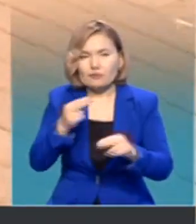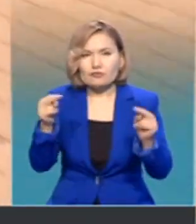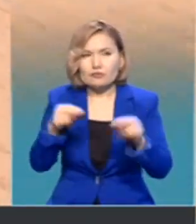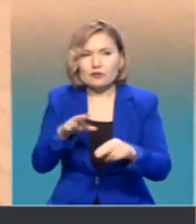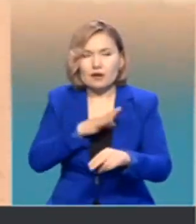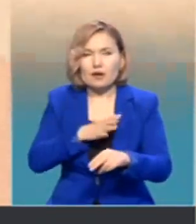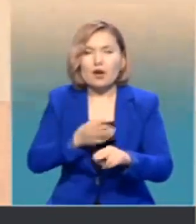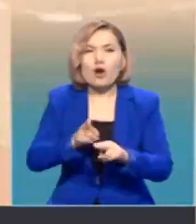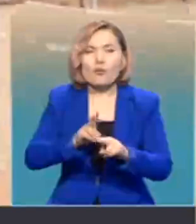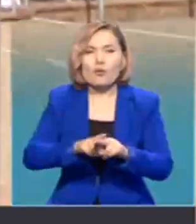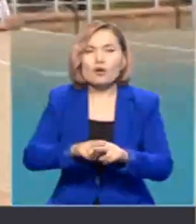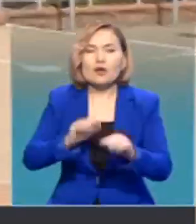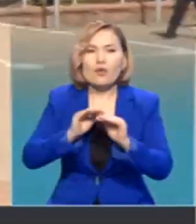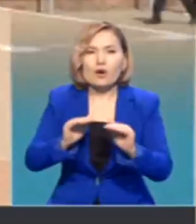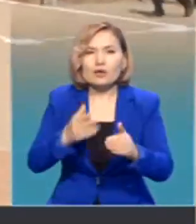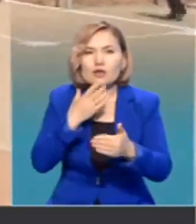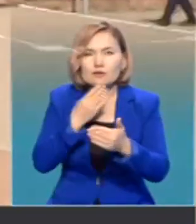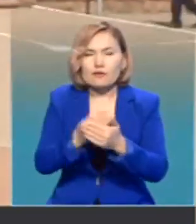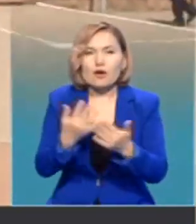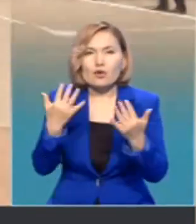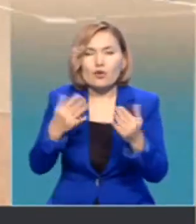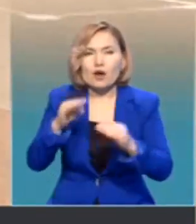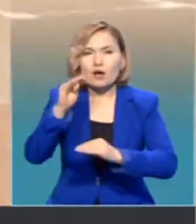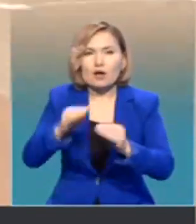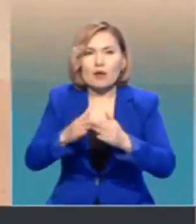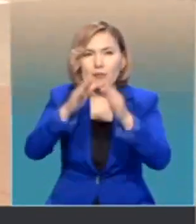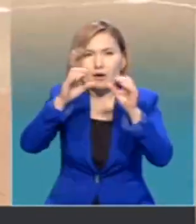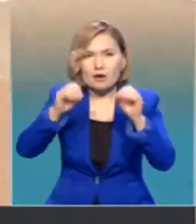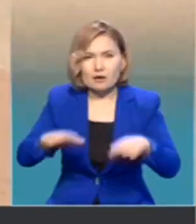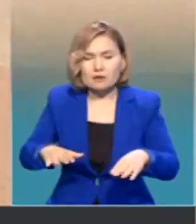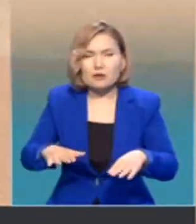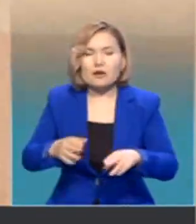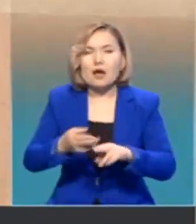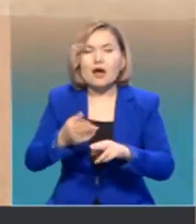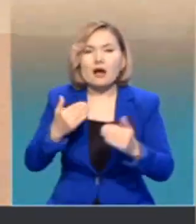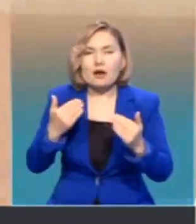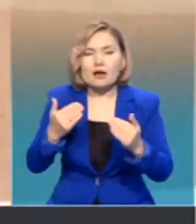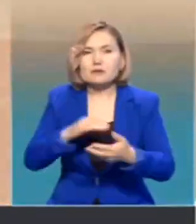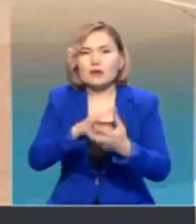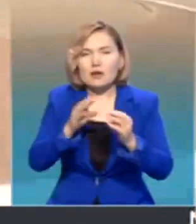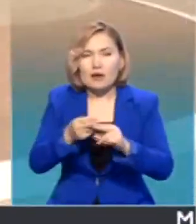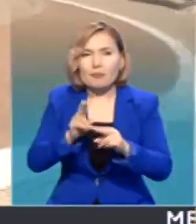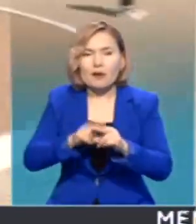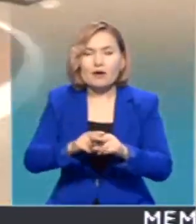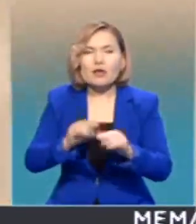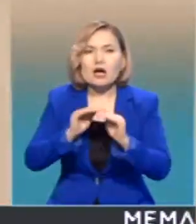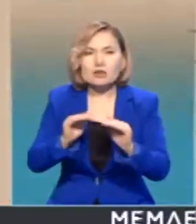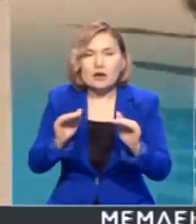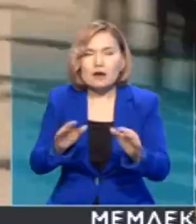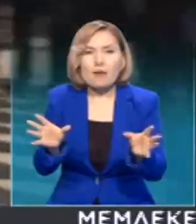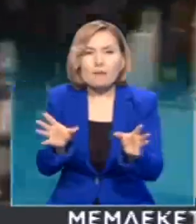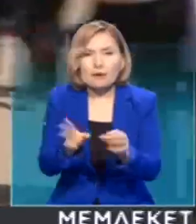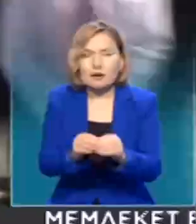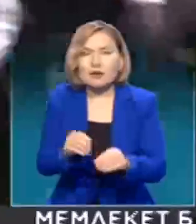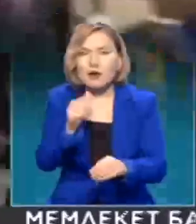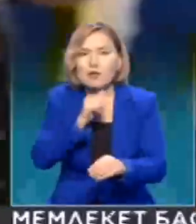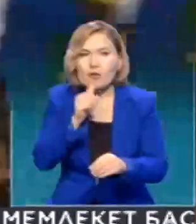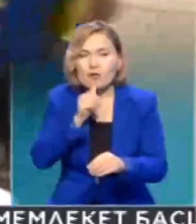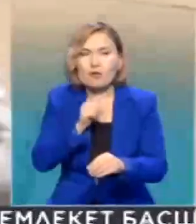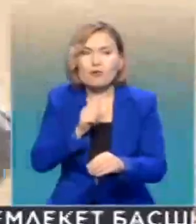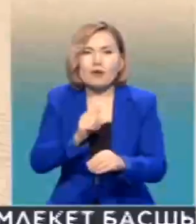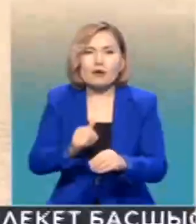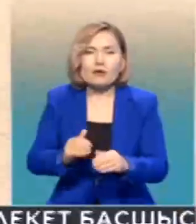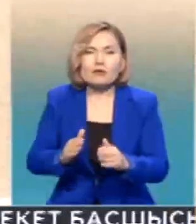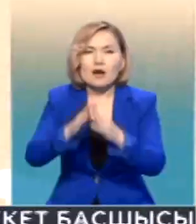Бұл оқушылардың өз қолымен жасаған кезекті ғарыш зымыраны. Біз дәл қазір шәкірттердің өзімен бірге осы зымыранды ұшыратын